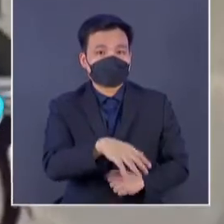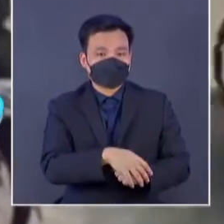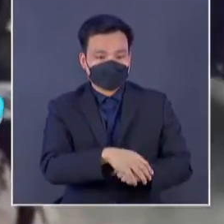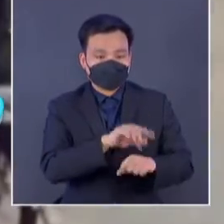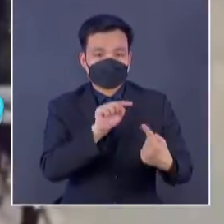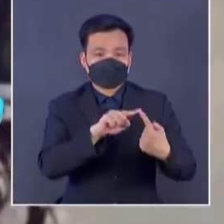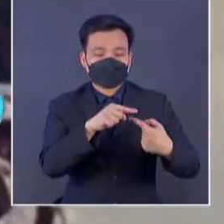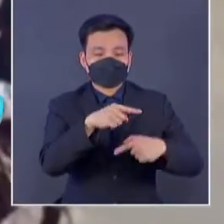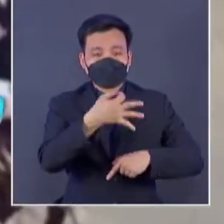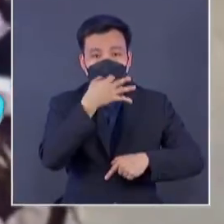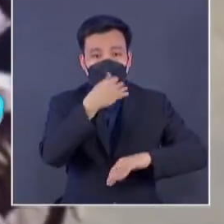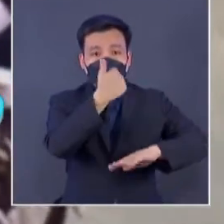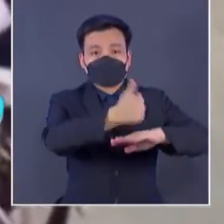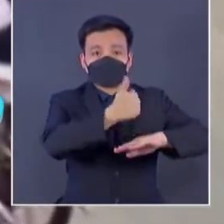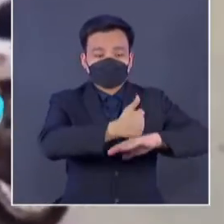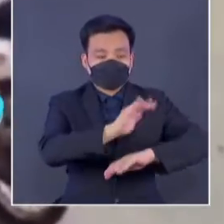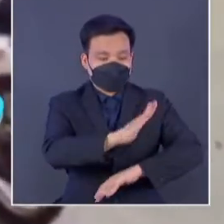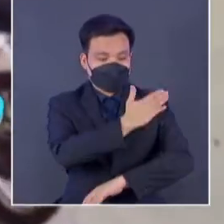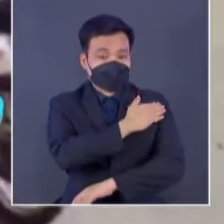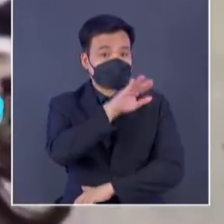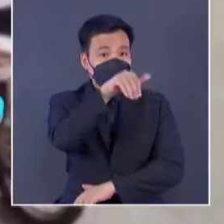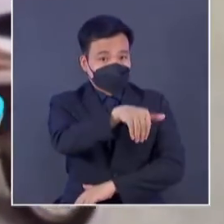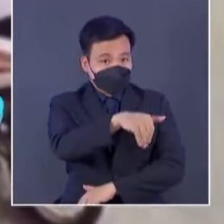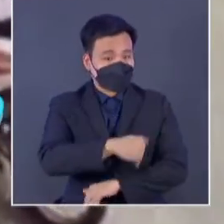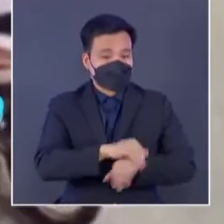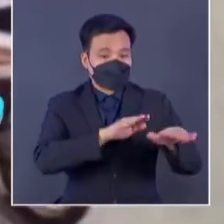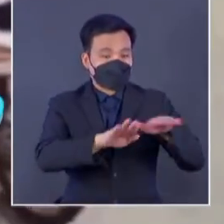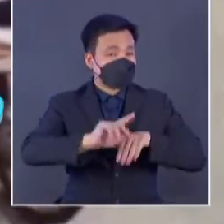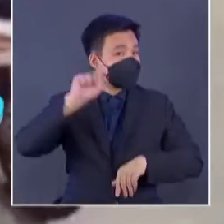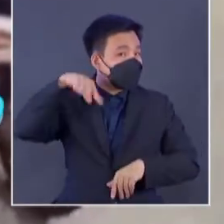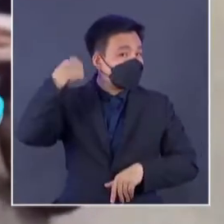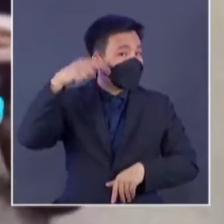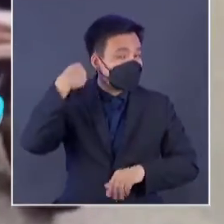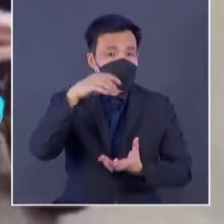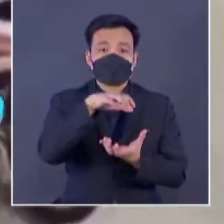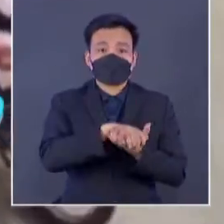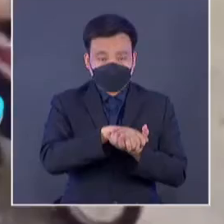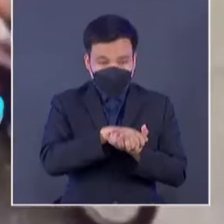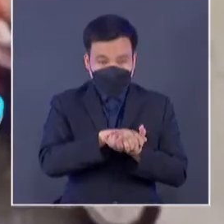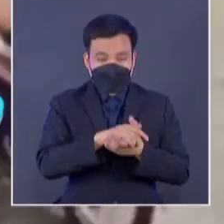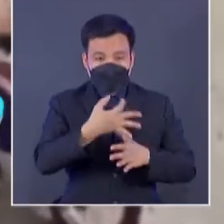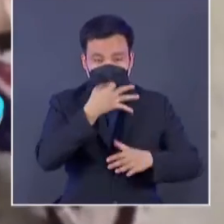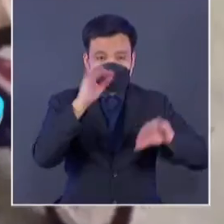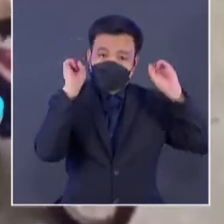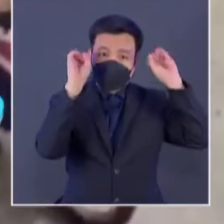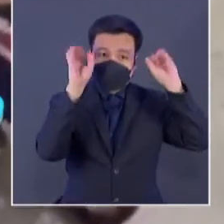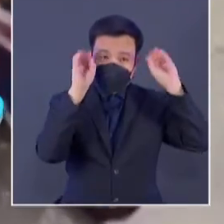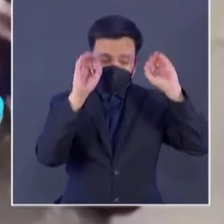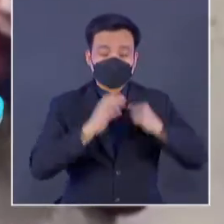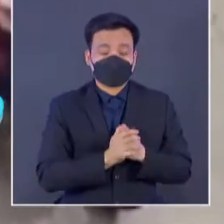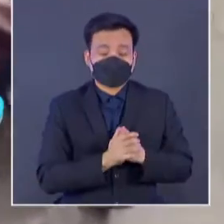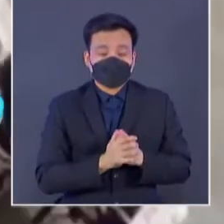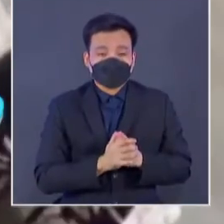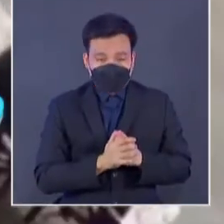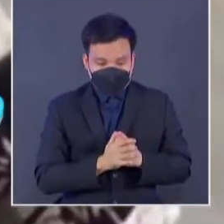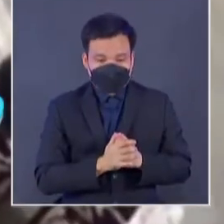องการศึกษาเทศบาลตำบลคลองขุดและนางสุวิมลวงศรีมาอนันต์ครับเป็นคุณครูของโรงเรียนเทศบาล4ครับ